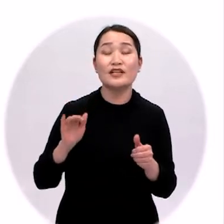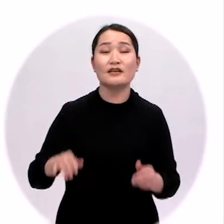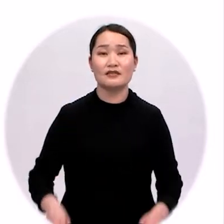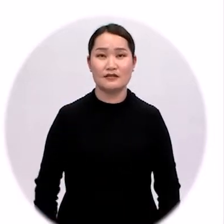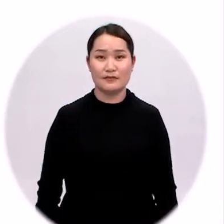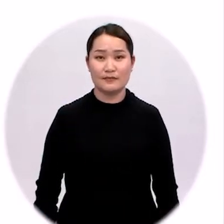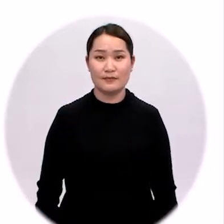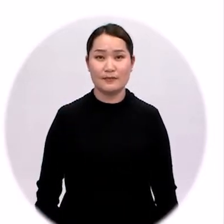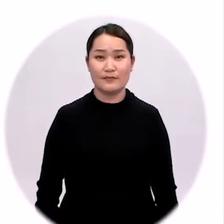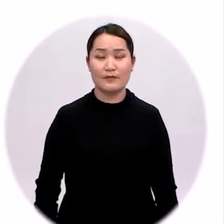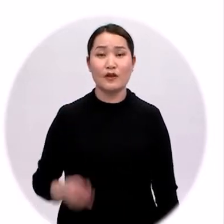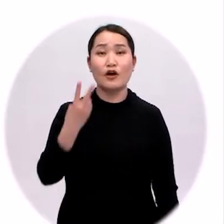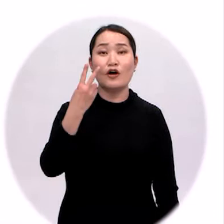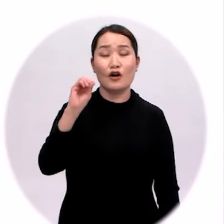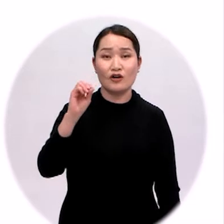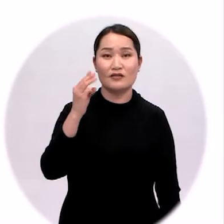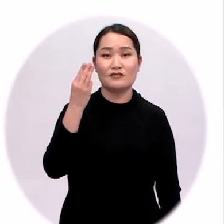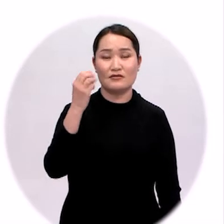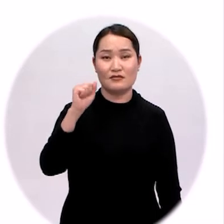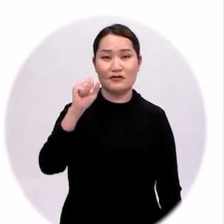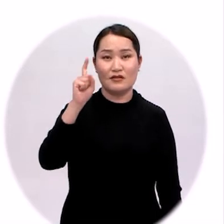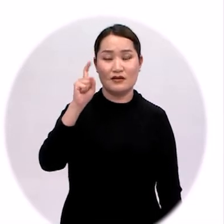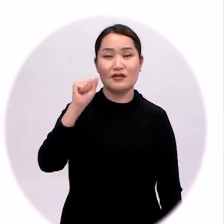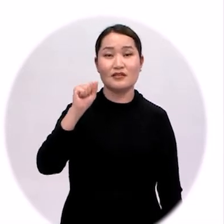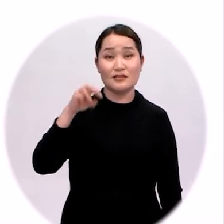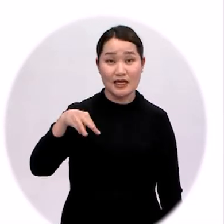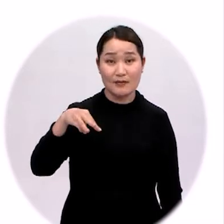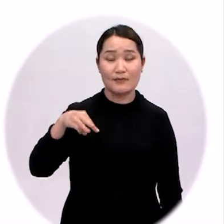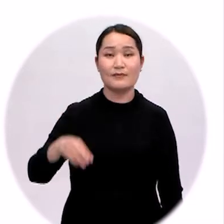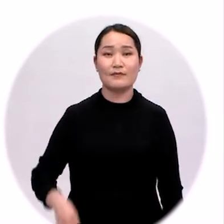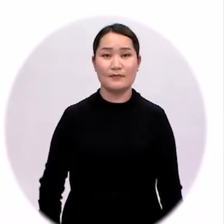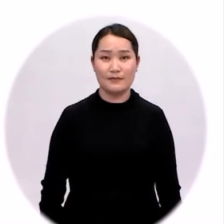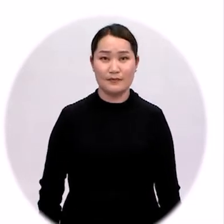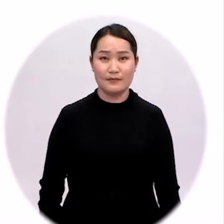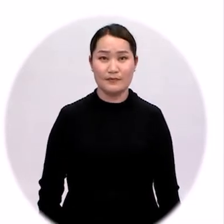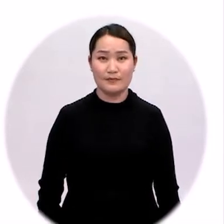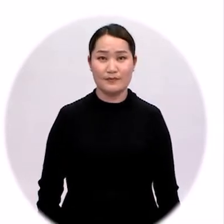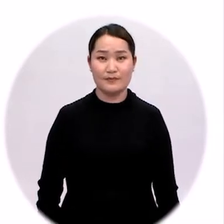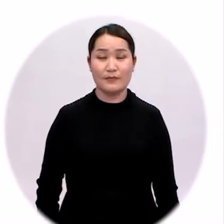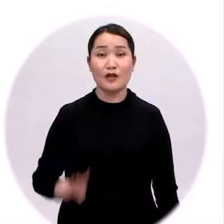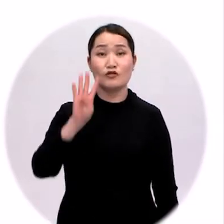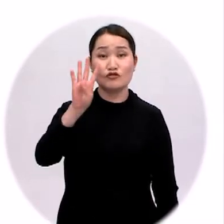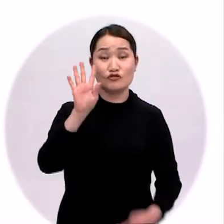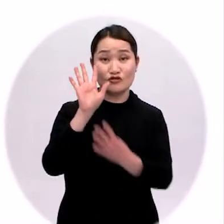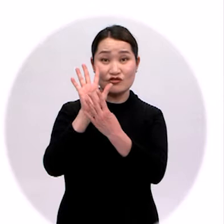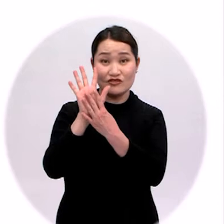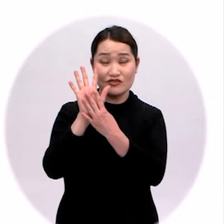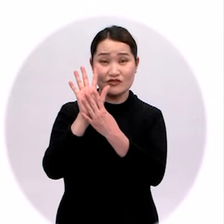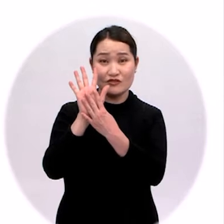хүүхдүүдээ? 20 шахам гэж хэлэх байна. Сайн байна. За, 49 гэдэг тоог харъя